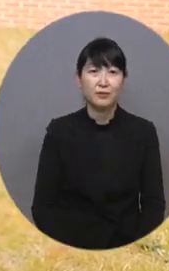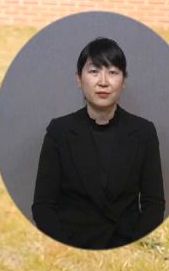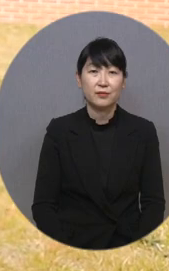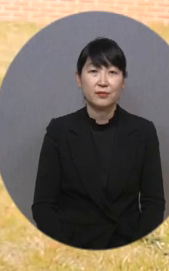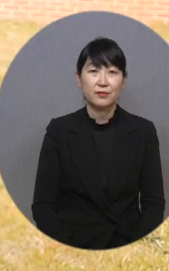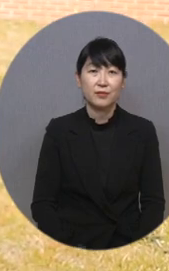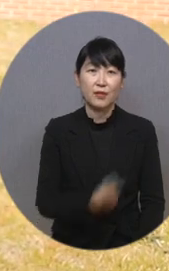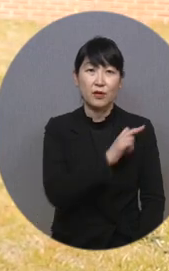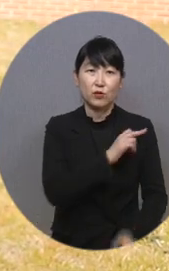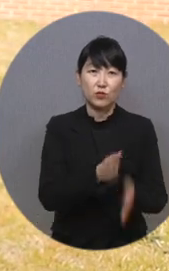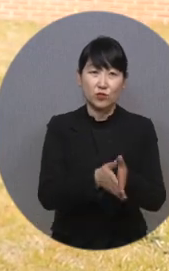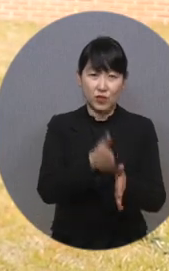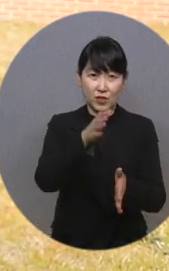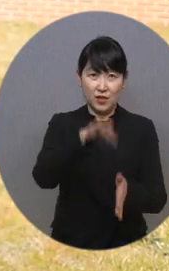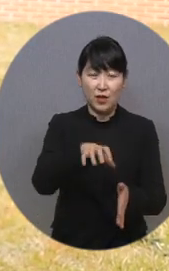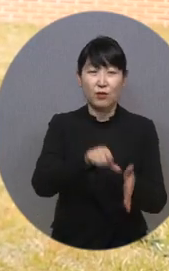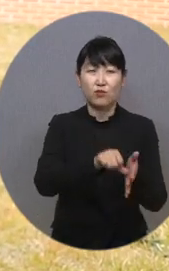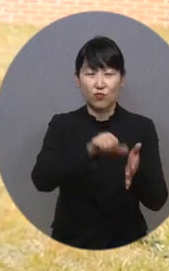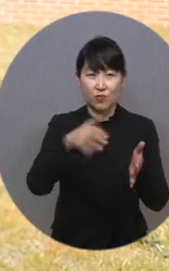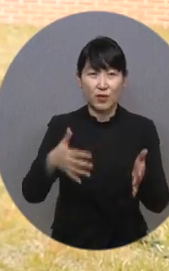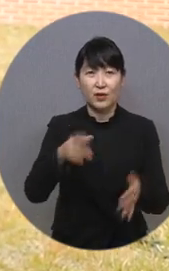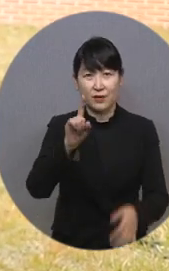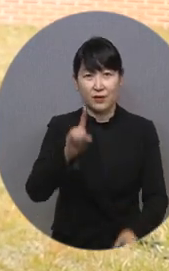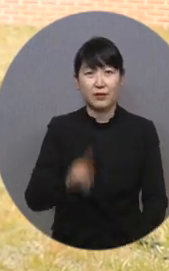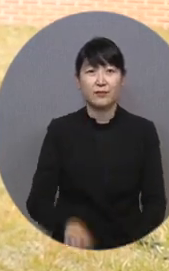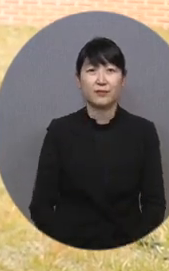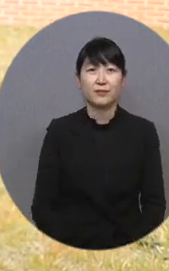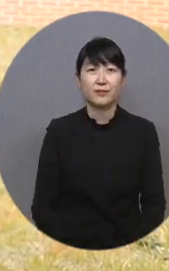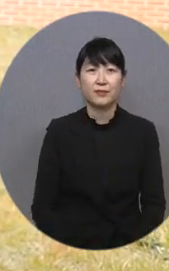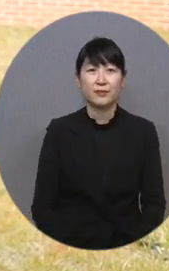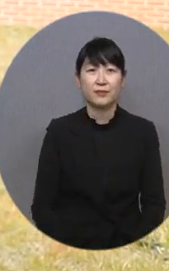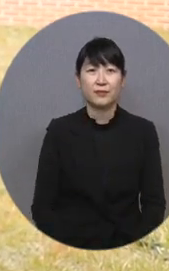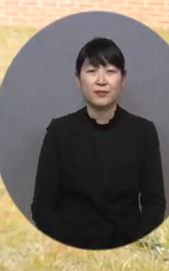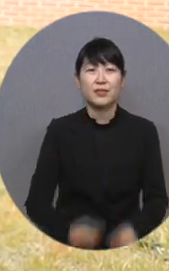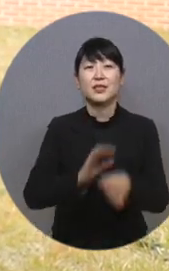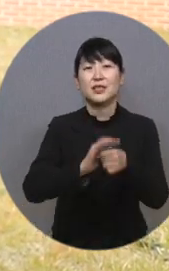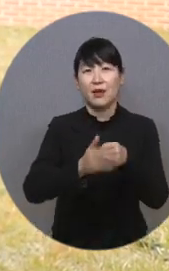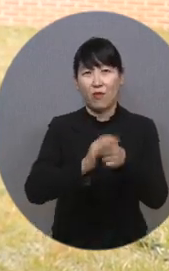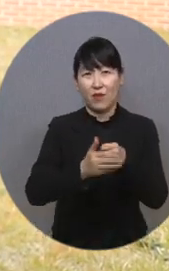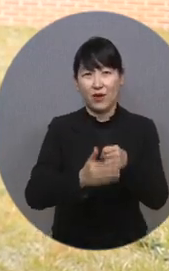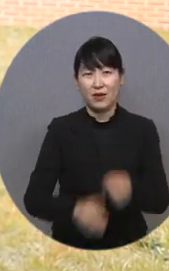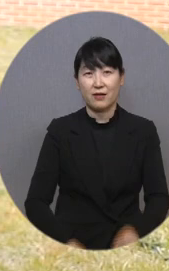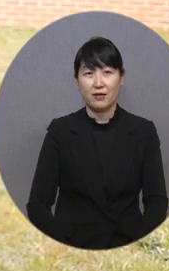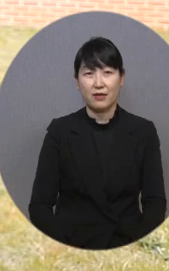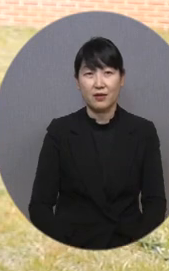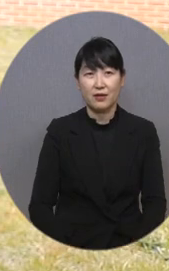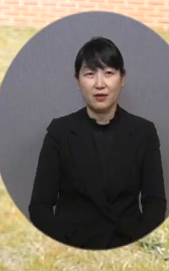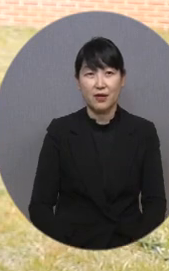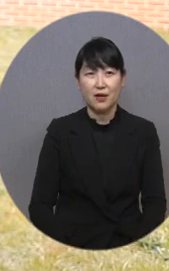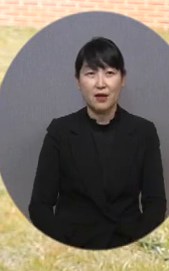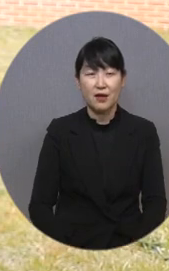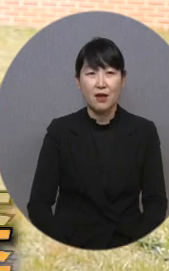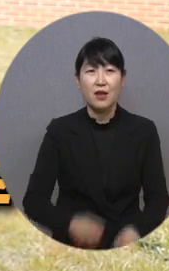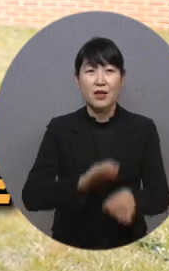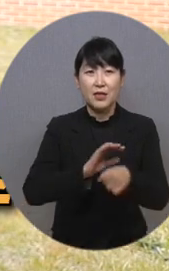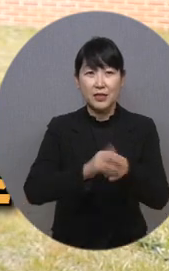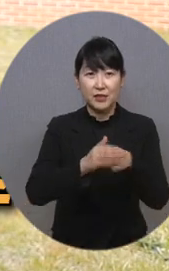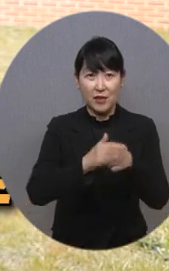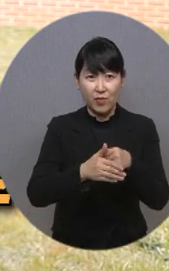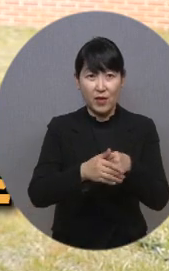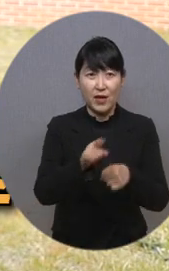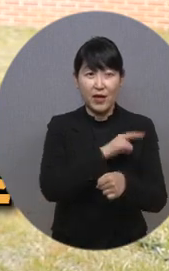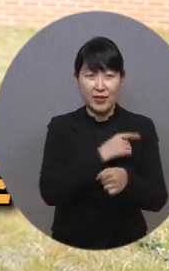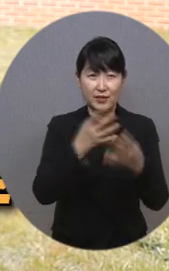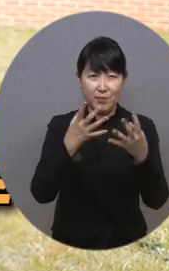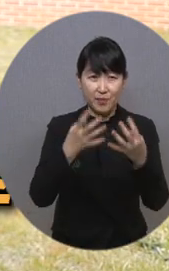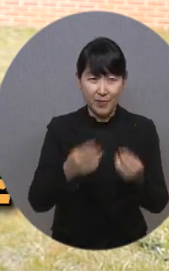이곳 영주하면 또 하나 빼놓을 수 없는 게 있죠. 바로 사과인데요. 영주는 사과 제1의 주산지라고 불릴